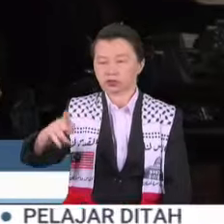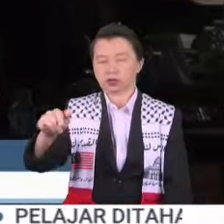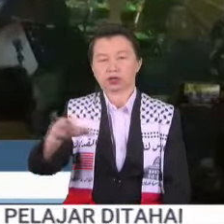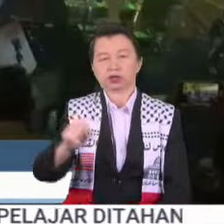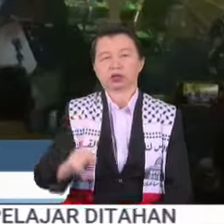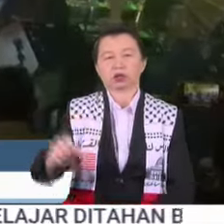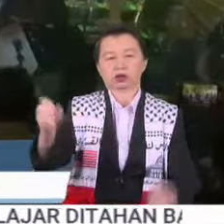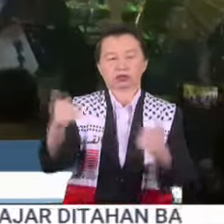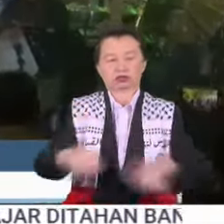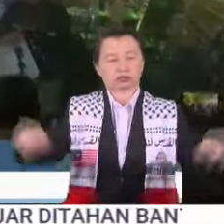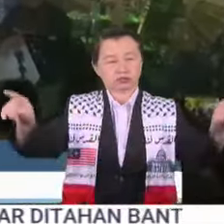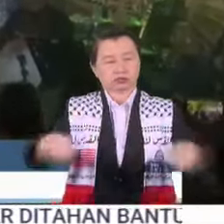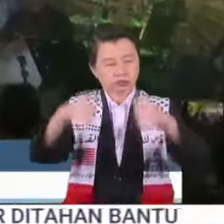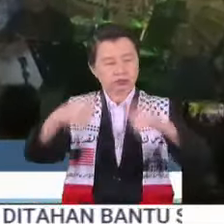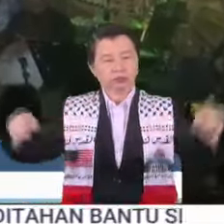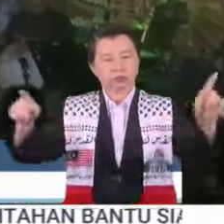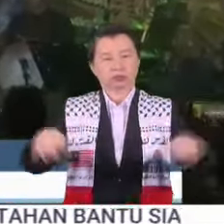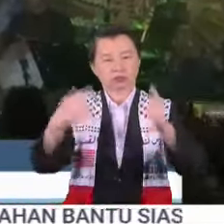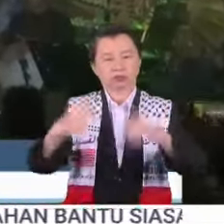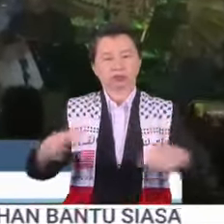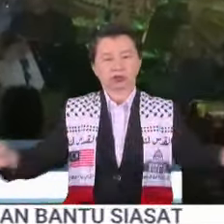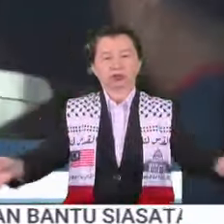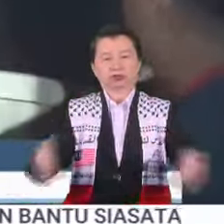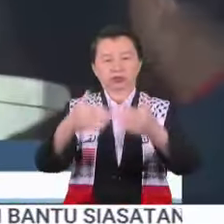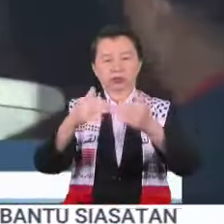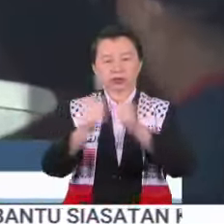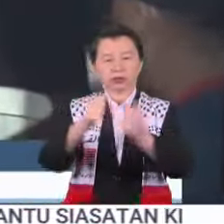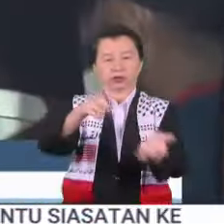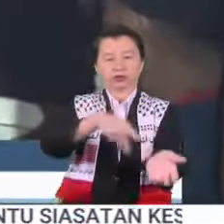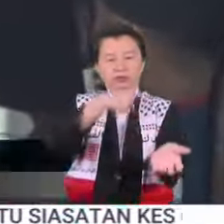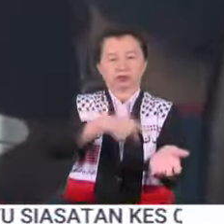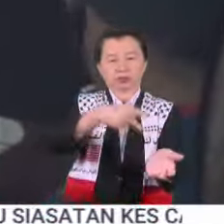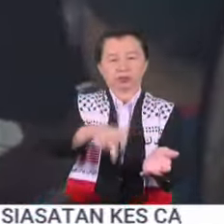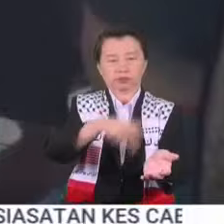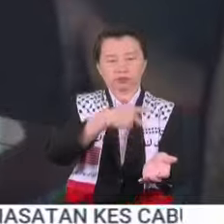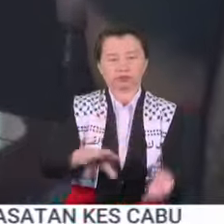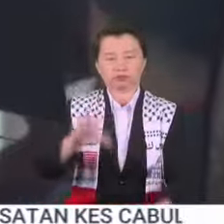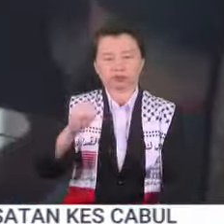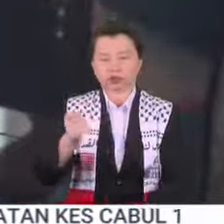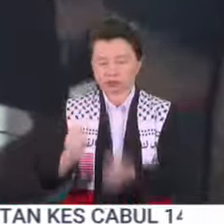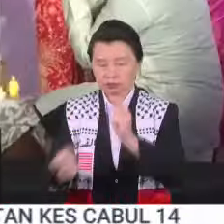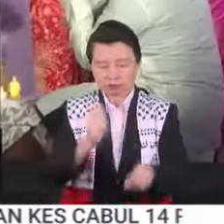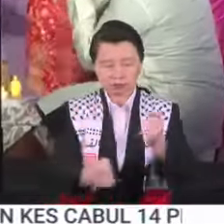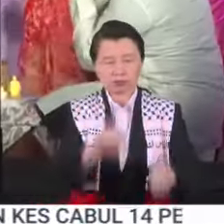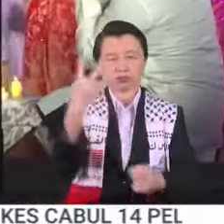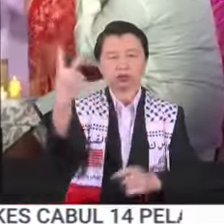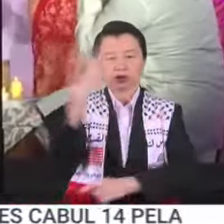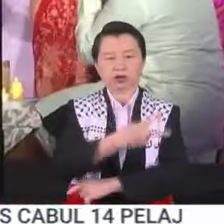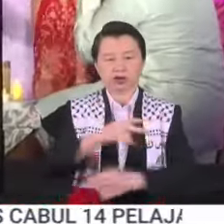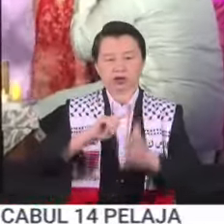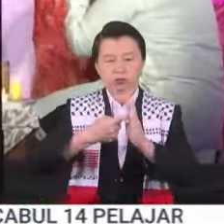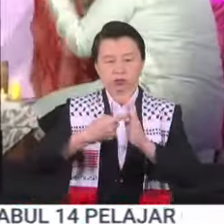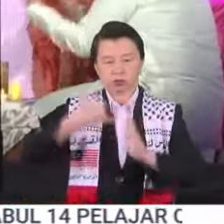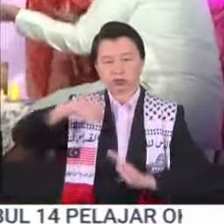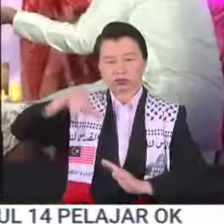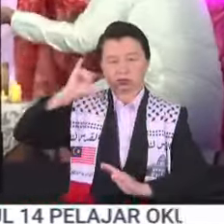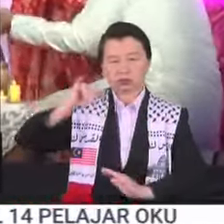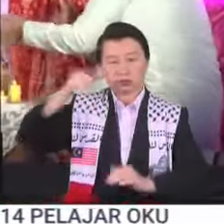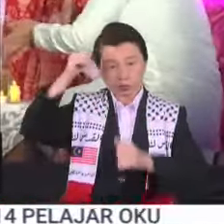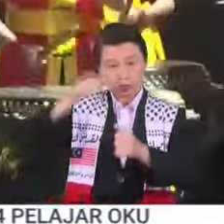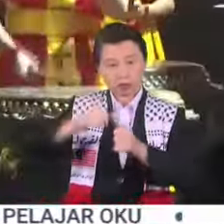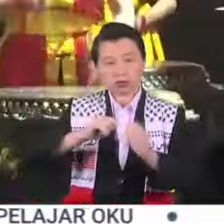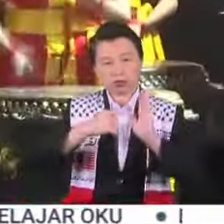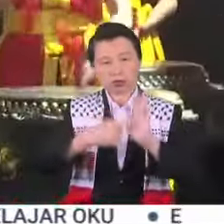Sigma Orchestra sebelum ditutup dengan persembahan joget. Sigma 4 berlangsung selama 2 hari bermula semalam